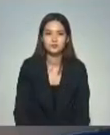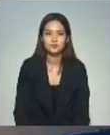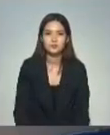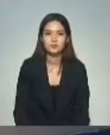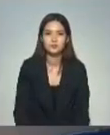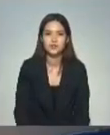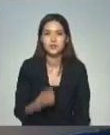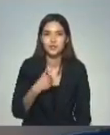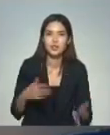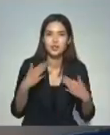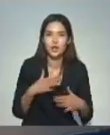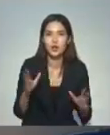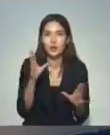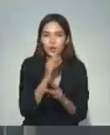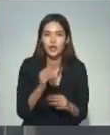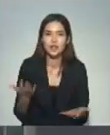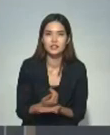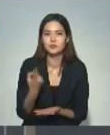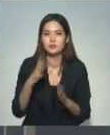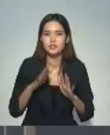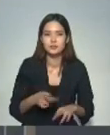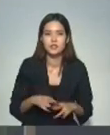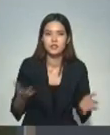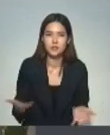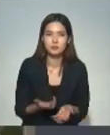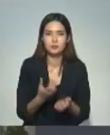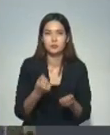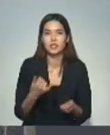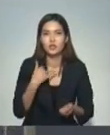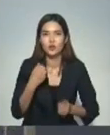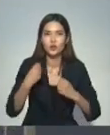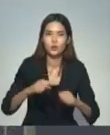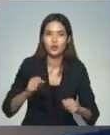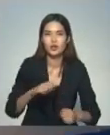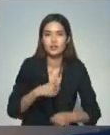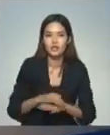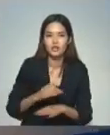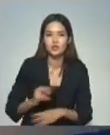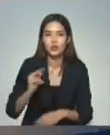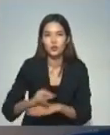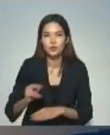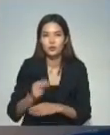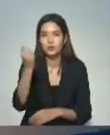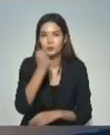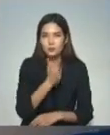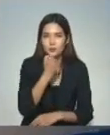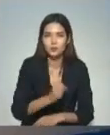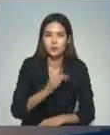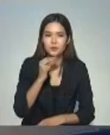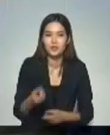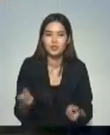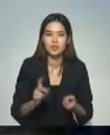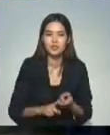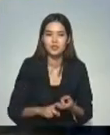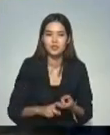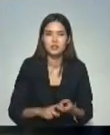Я рад, что мне удалось обойти своих соперников. Это победа, заслуга моего наставника, учителя. Хочу выразить ему благодарность. Без него я бы не